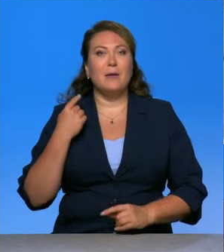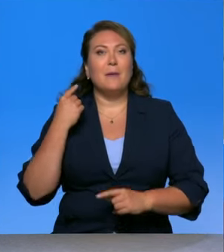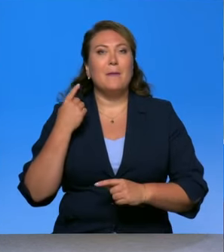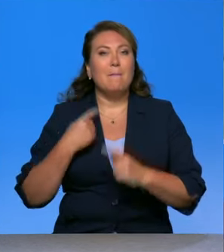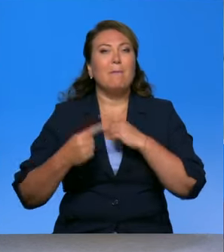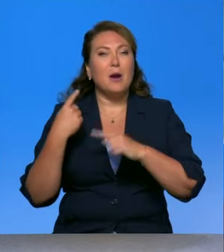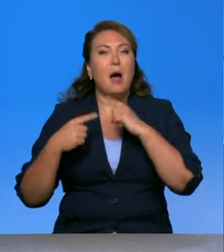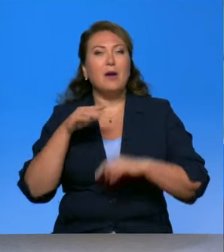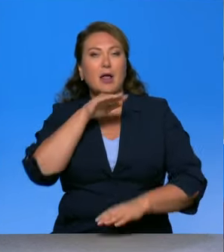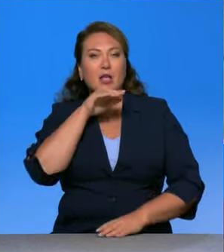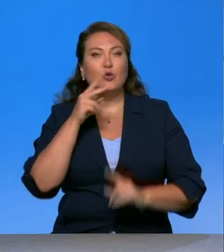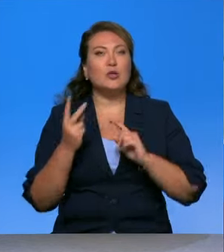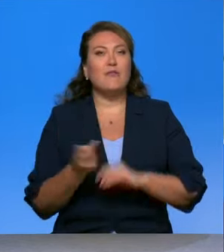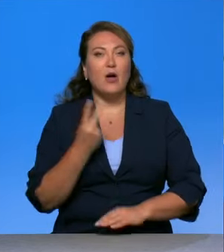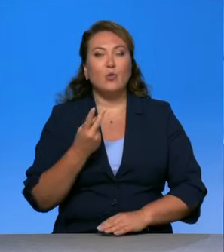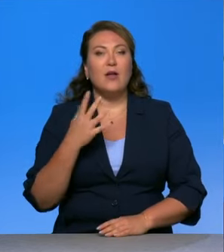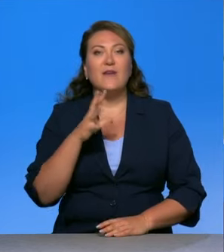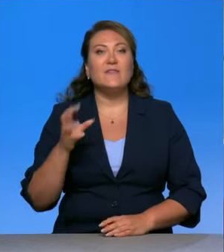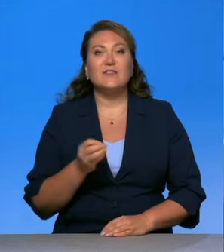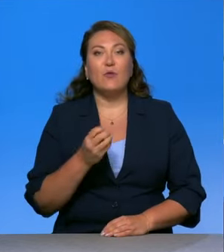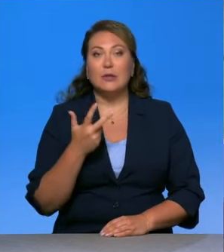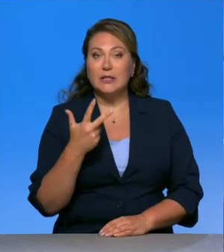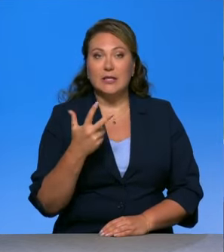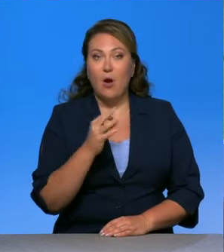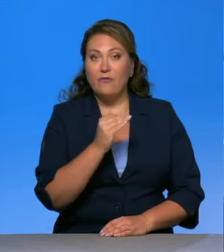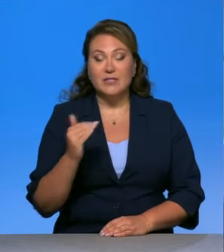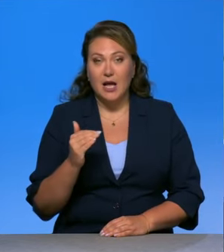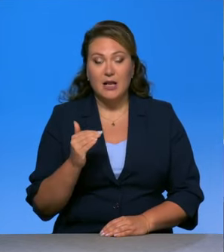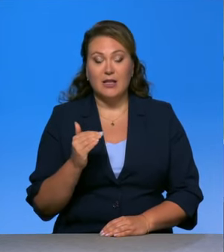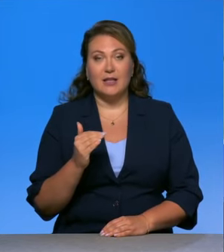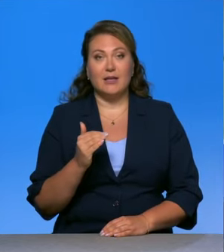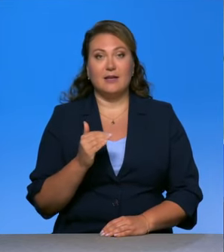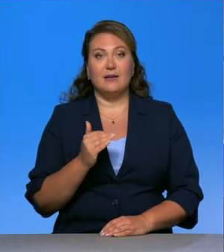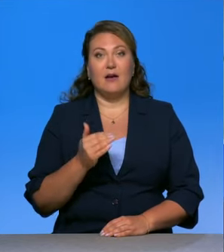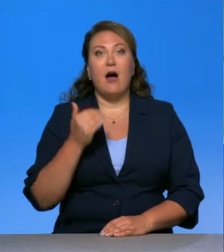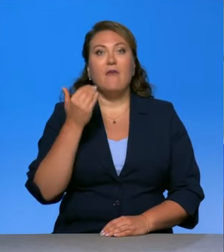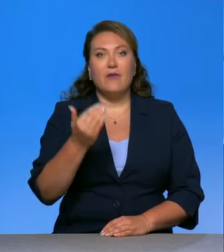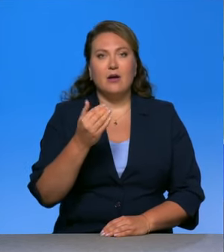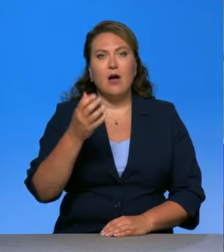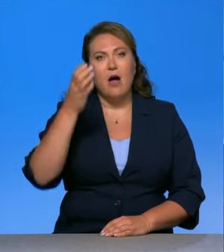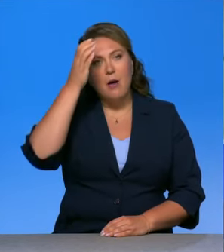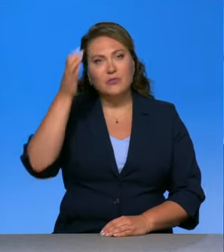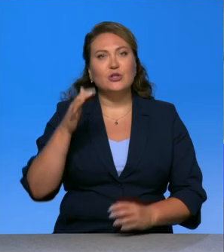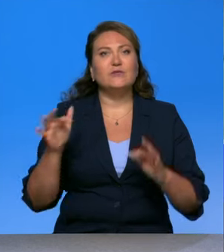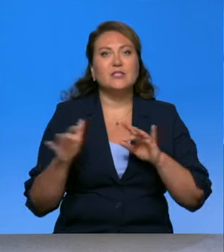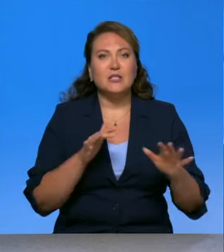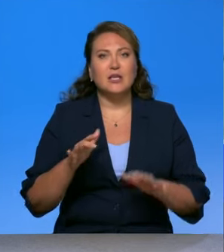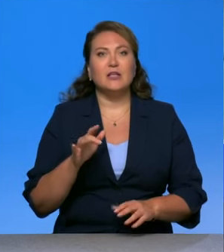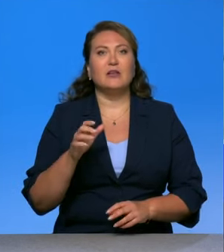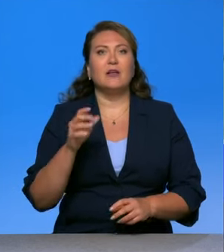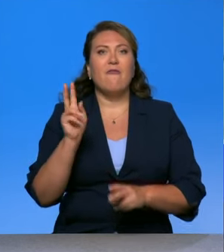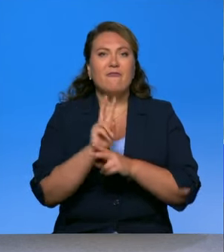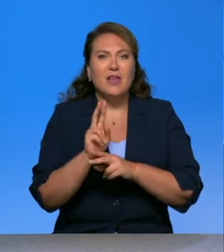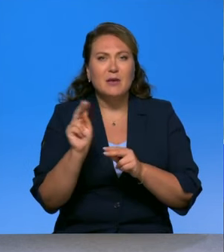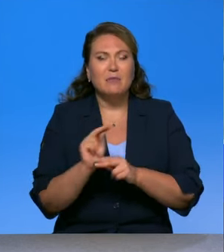у вашего прадедушки двоюродного было всего три, ну, официальных. Да. А у вас общественный деятель, ученый, продюсер, режиссер документальных фильмов, коллекционер